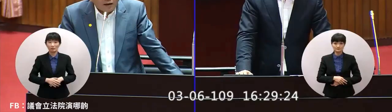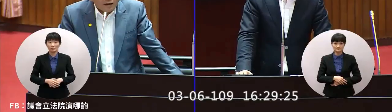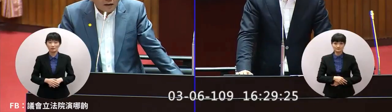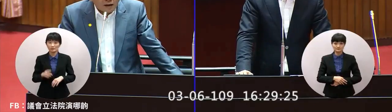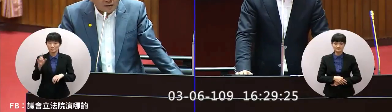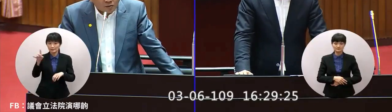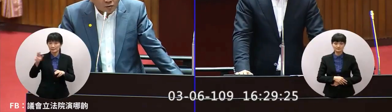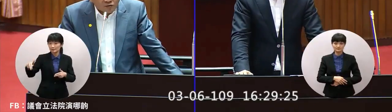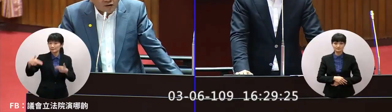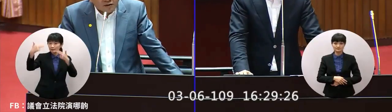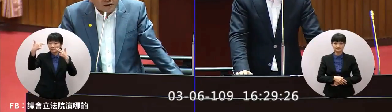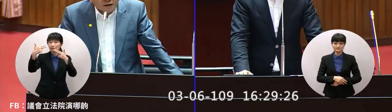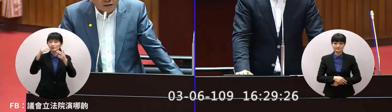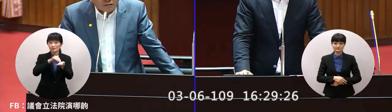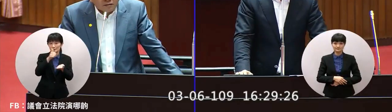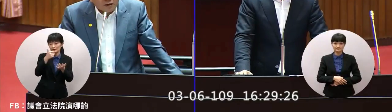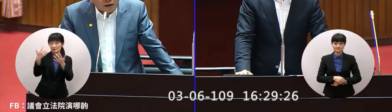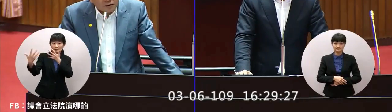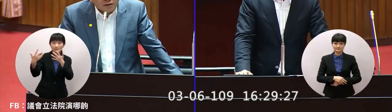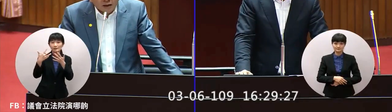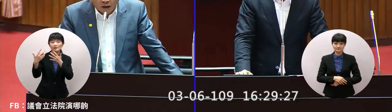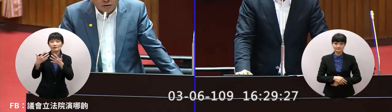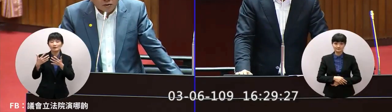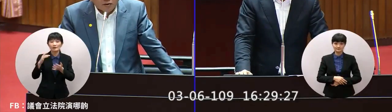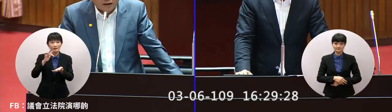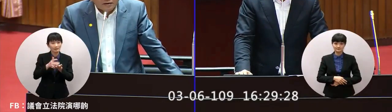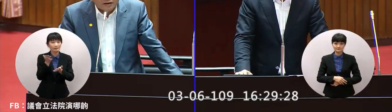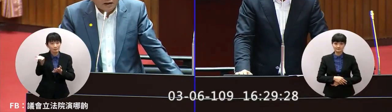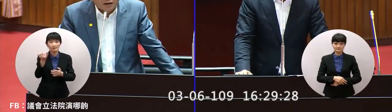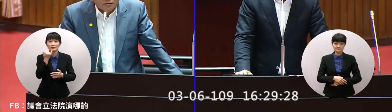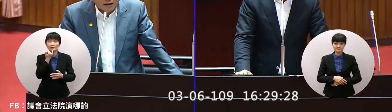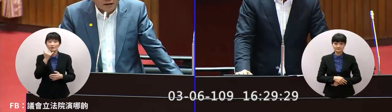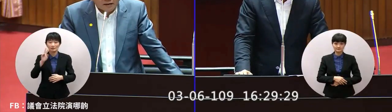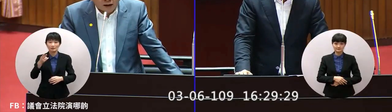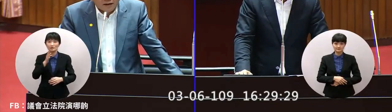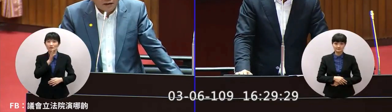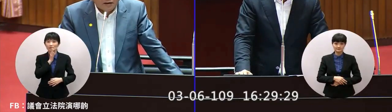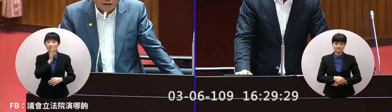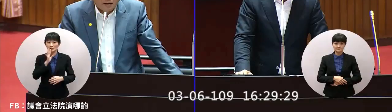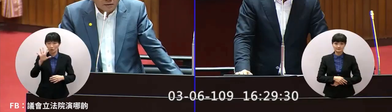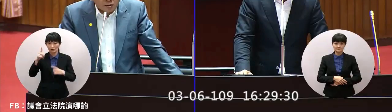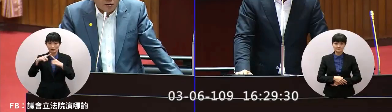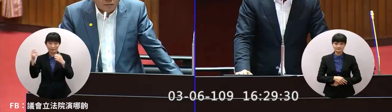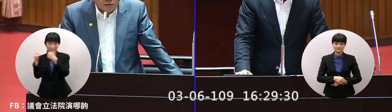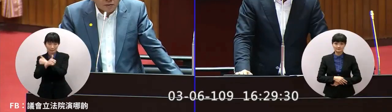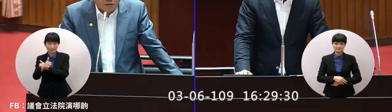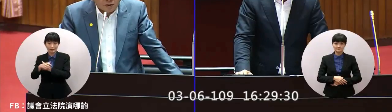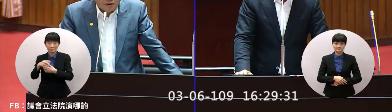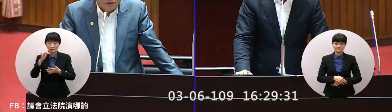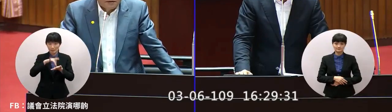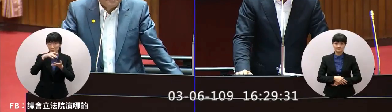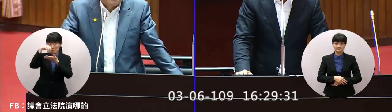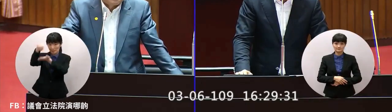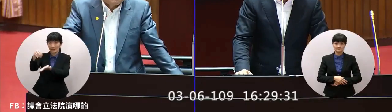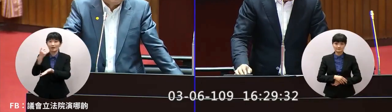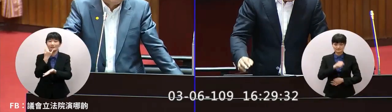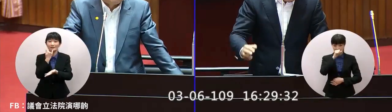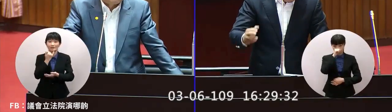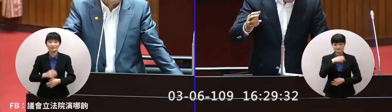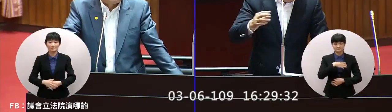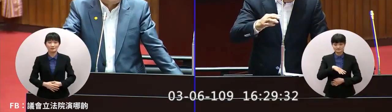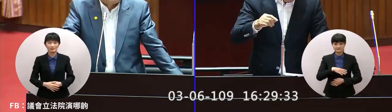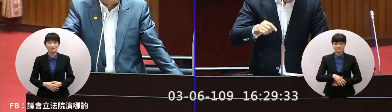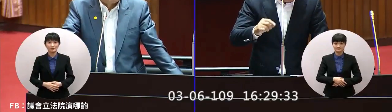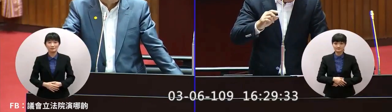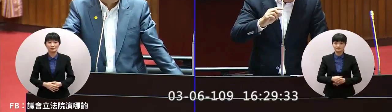来看，啊，当讲处方签来，当讲寄给伊，啊，是讲来这里哈，有人来代理，好，所以我们都同意。 好，